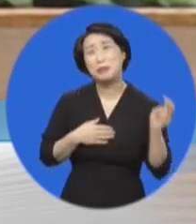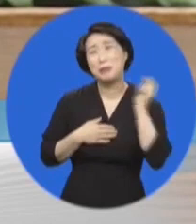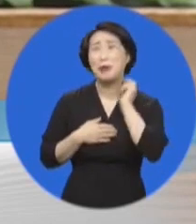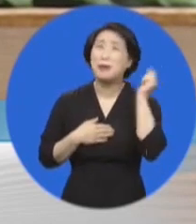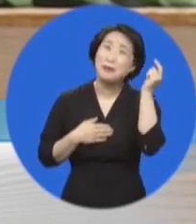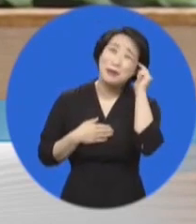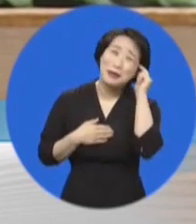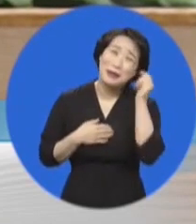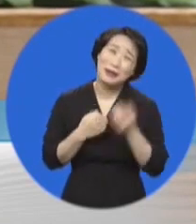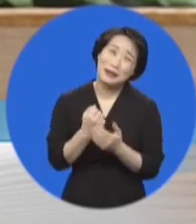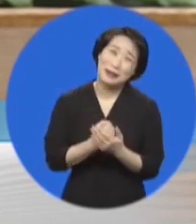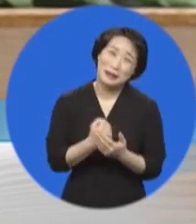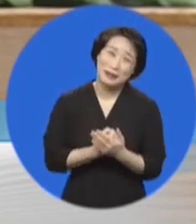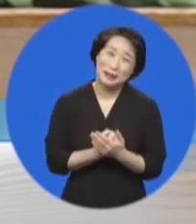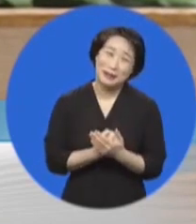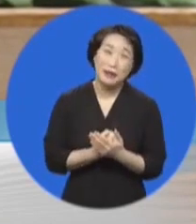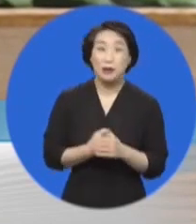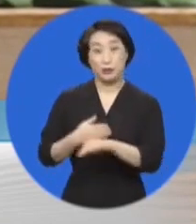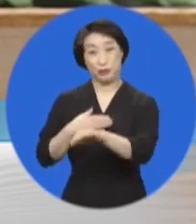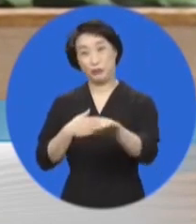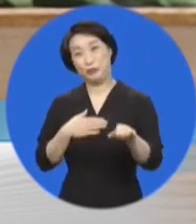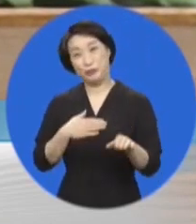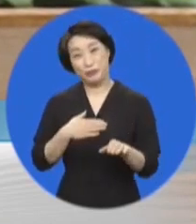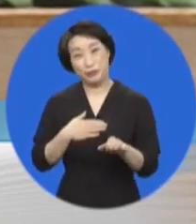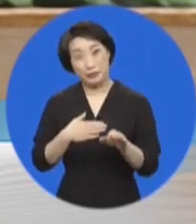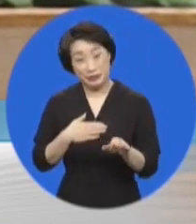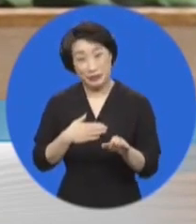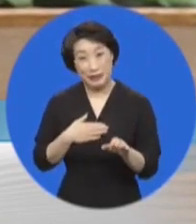있어? 우리는 정말로